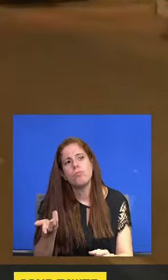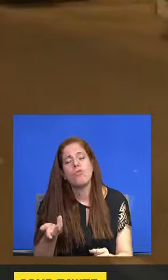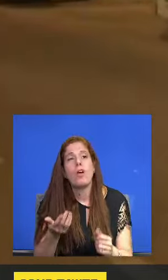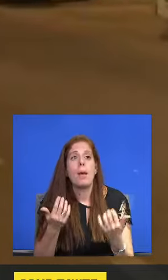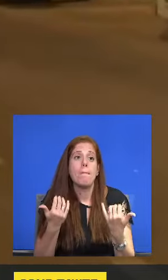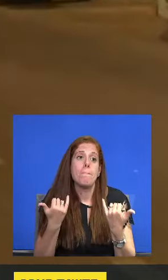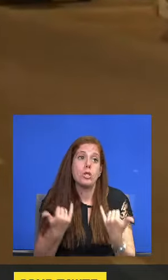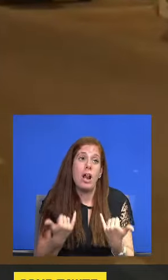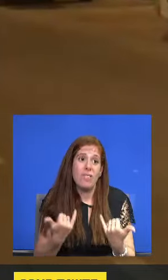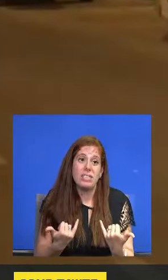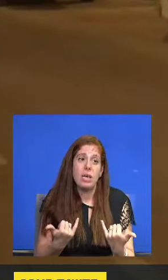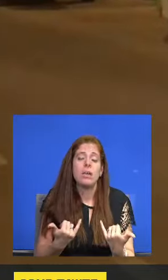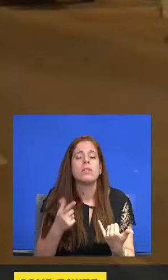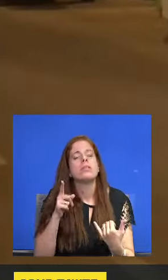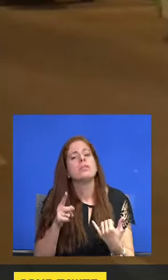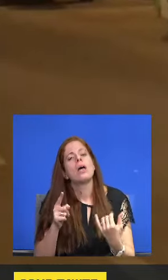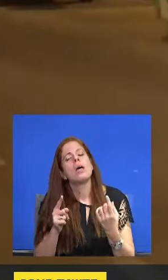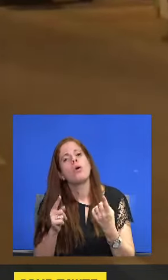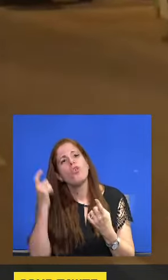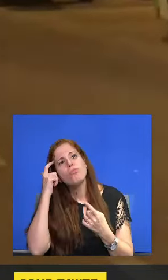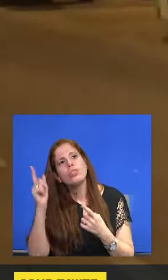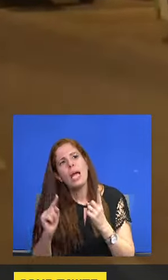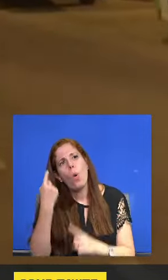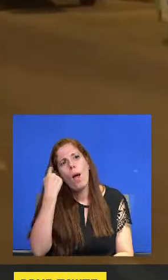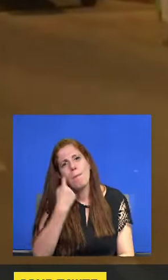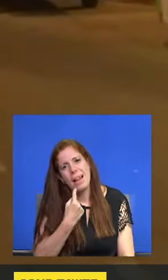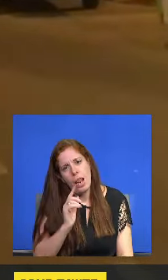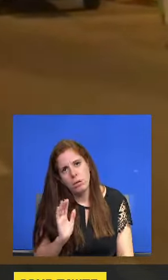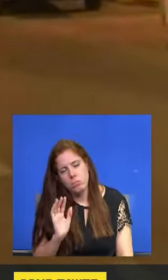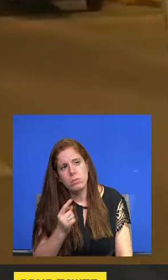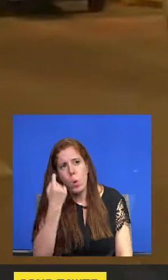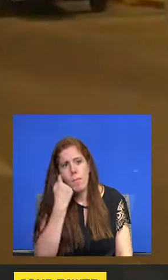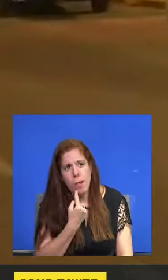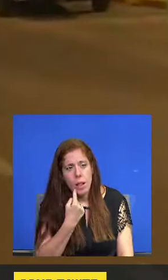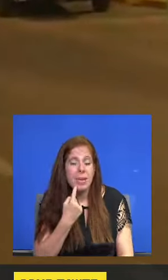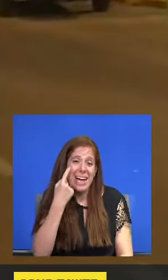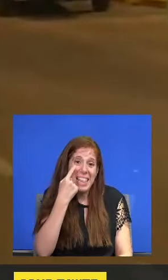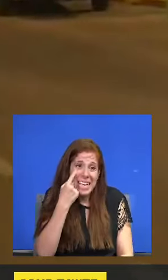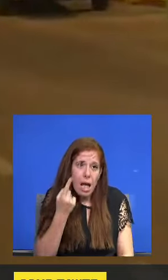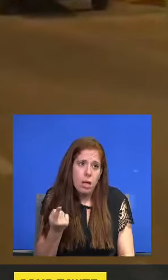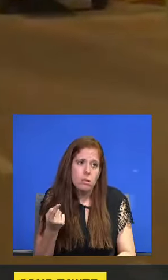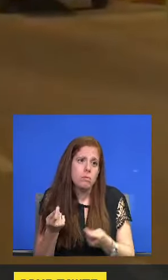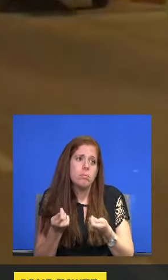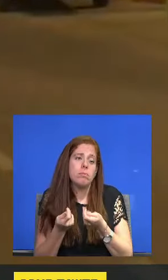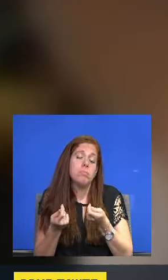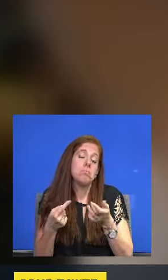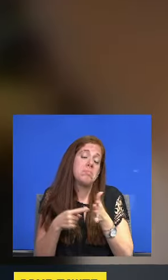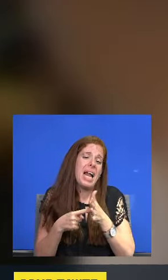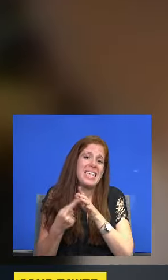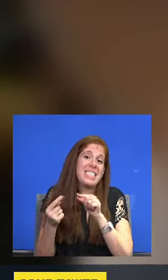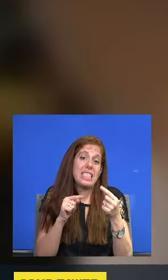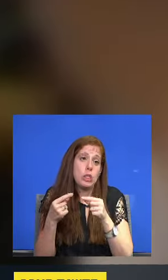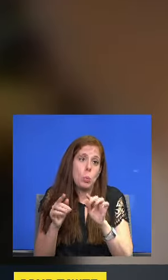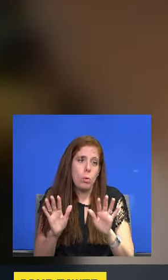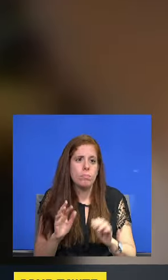ובכל אופן בשלב הזה אנחנו מזהים את זה כאירוע פלילי, אירוע פלילי. בואו נראה במסגרת סכסוך כזה או אחר.